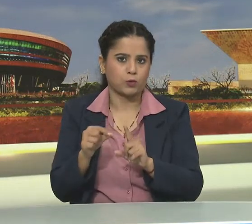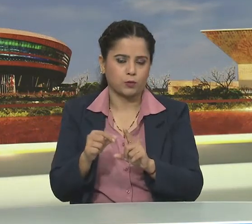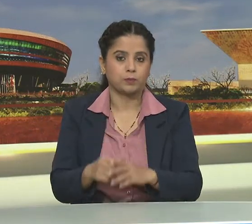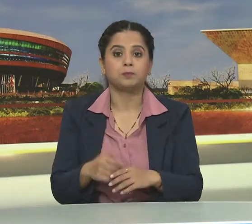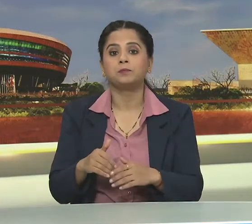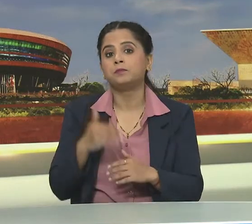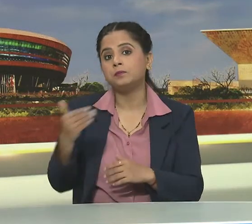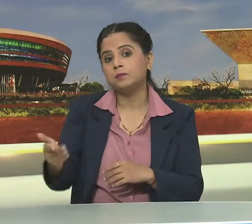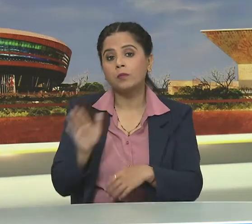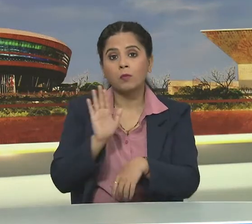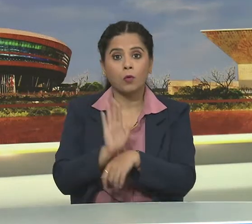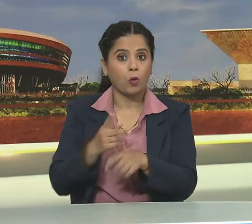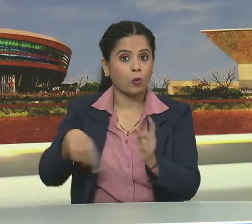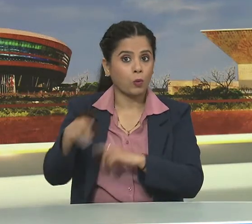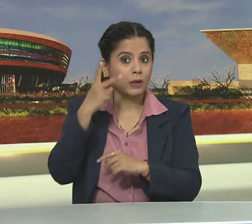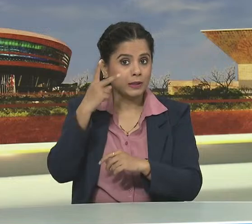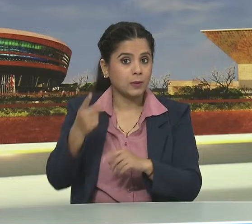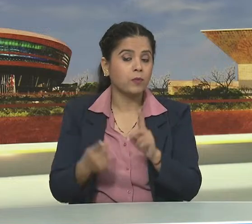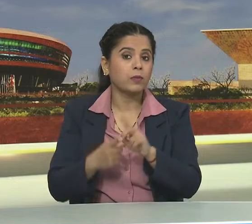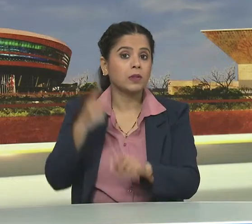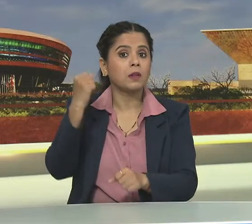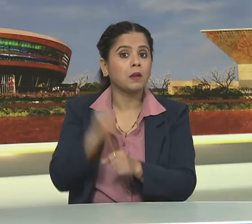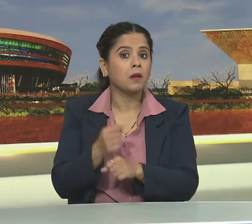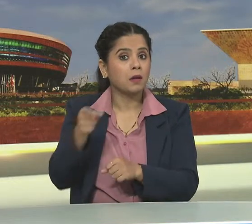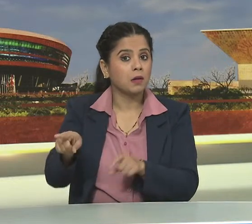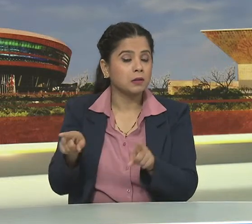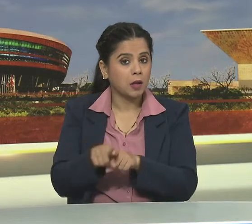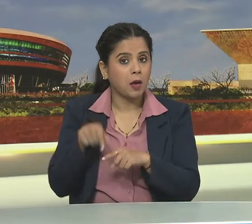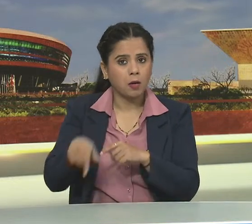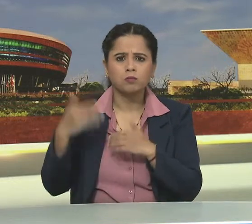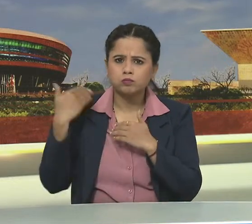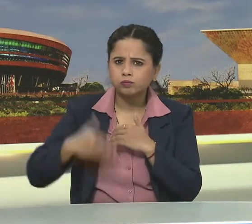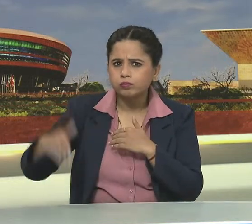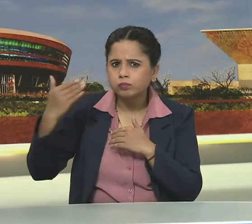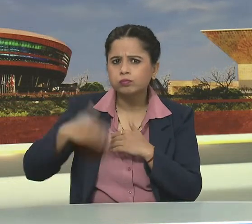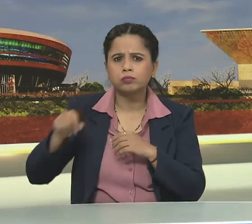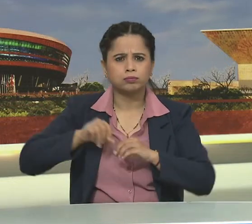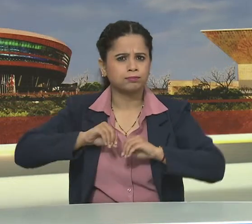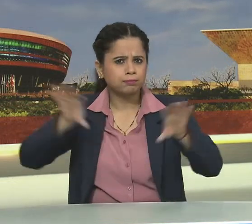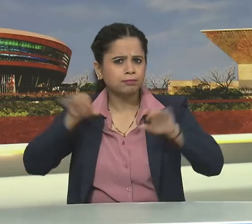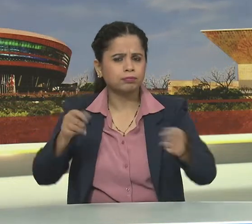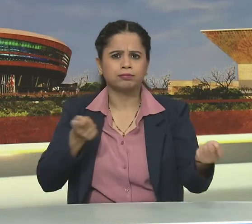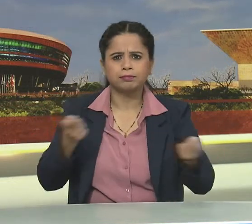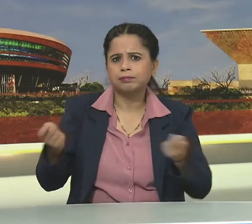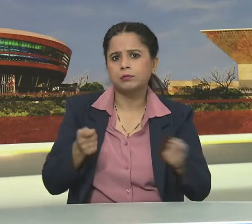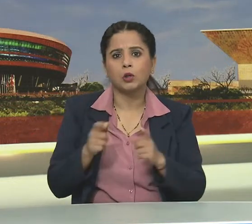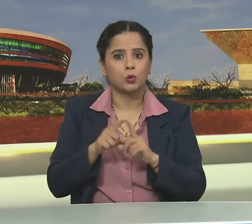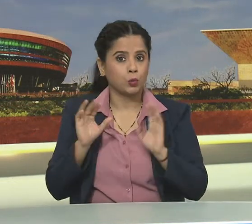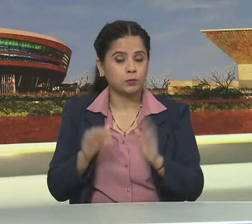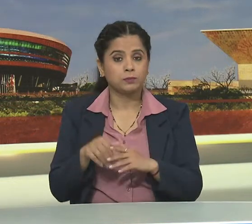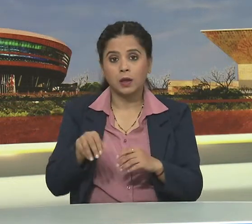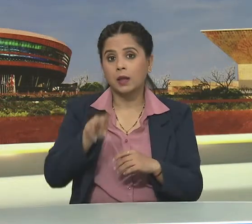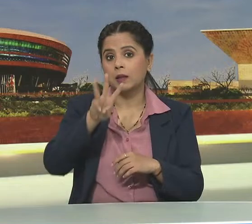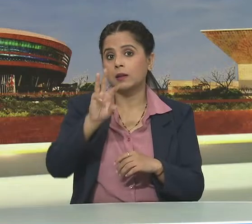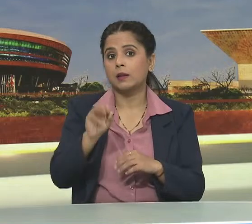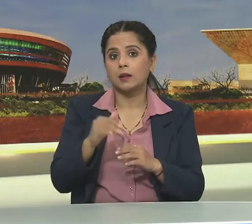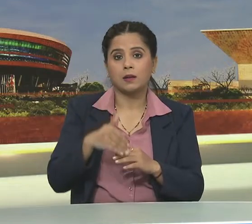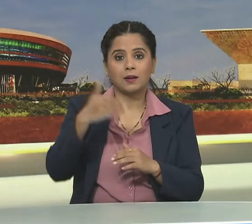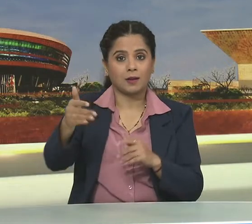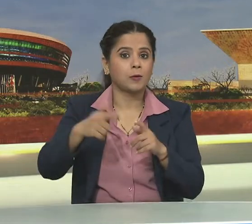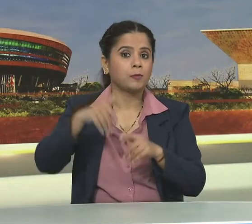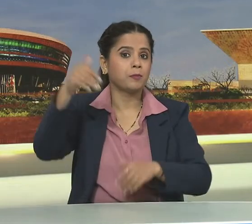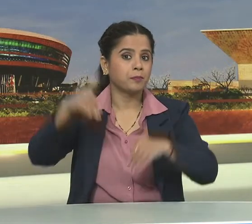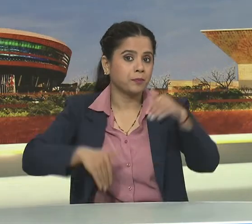इसके अलावा अगर कांग्रेस की बात करें तो कांग्रेस भी तेलंगाना में लगातार मोर्चा संभाले हुए है। यहां 30 तारीख को होने